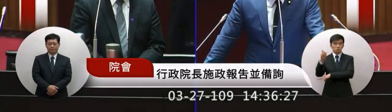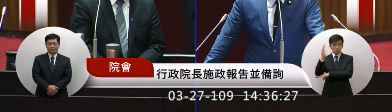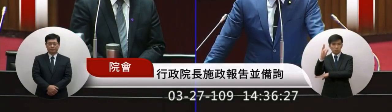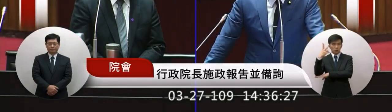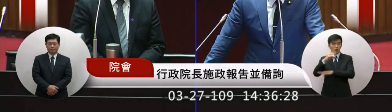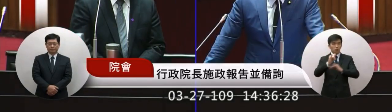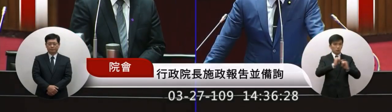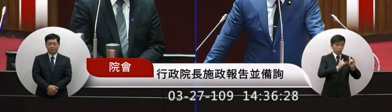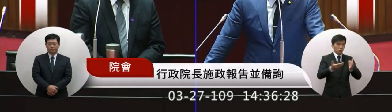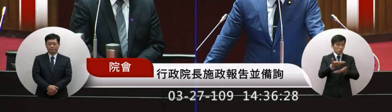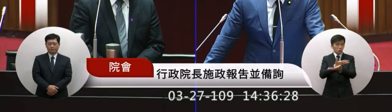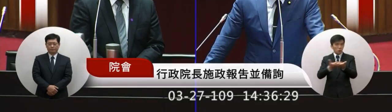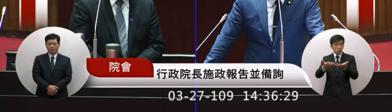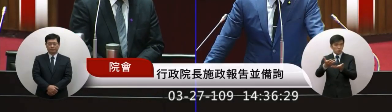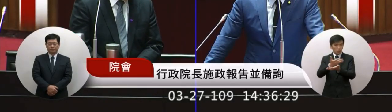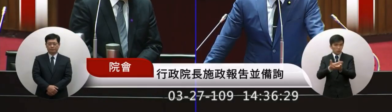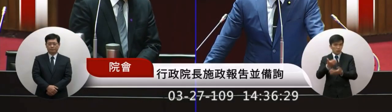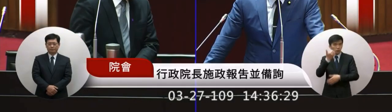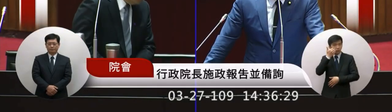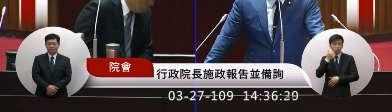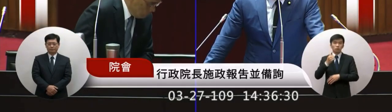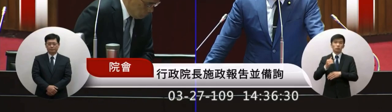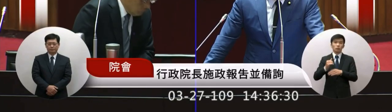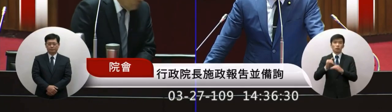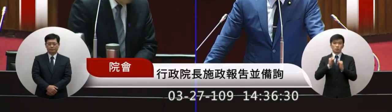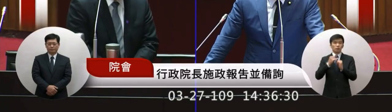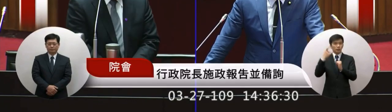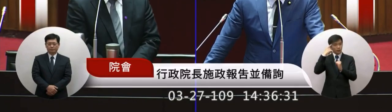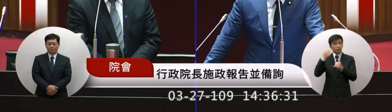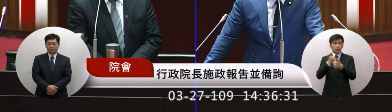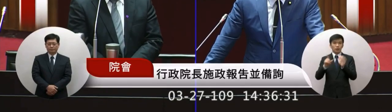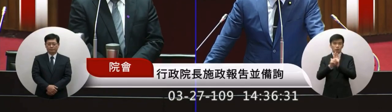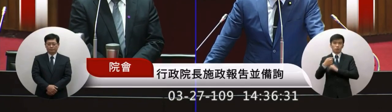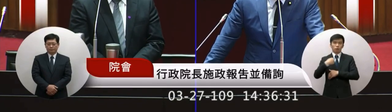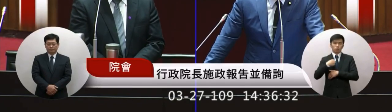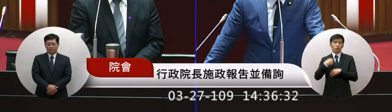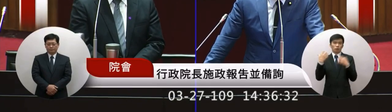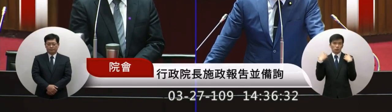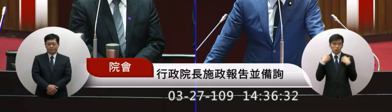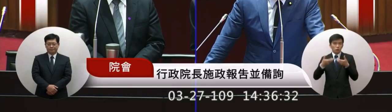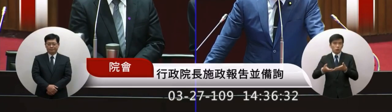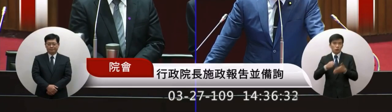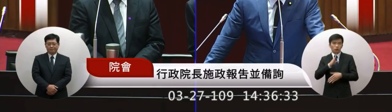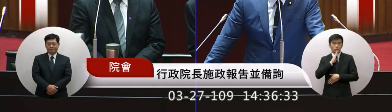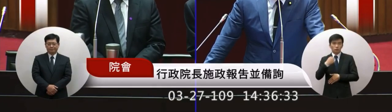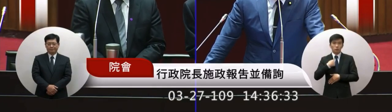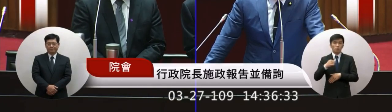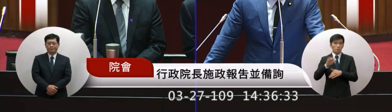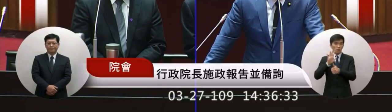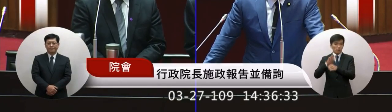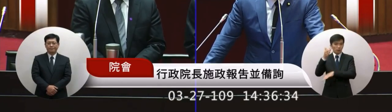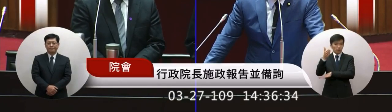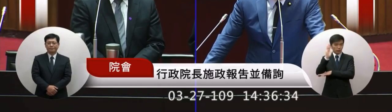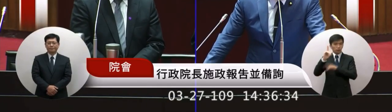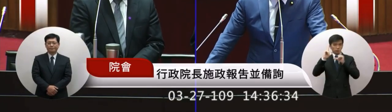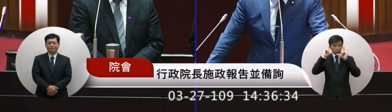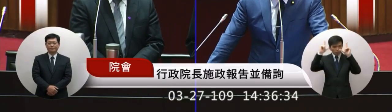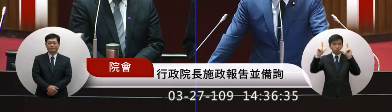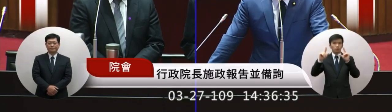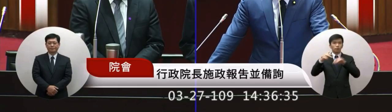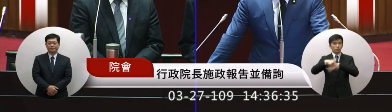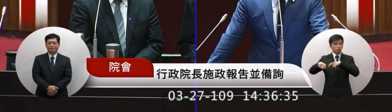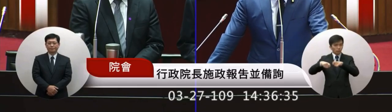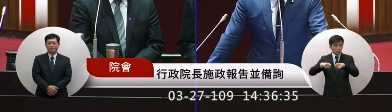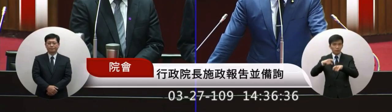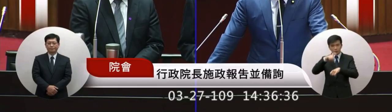之间的桥梁，这是我身为民意代表最重要的一个任务，所以我今天帮你宣传你的政策了，因为你说雨露要均沾，立竿要见